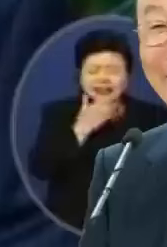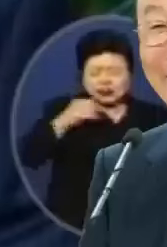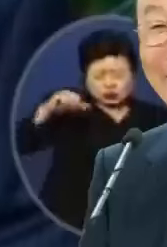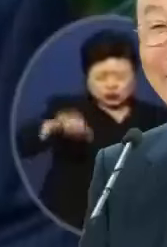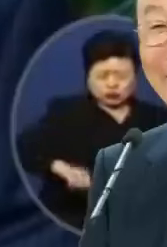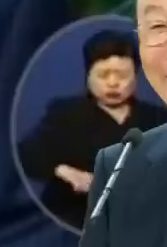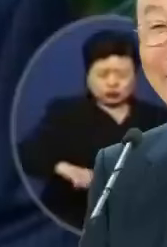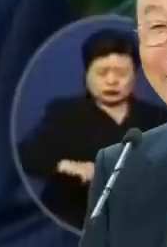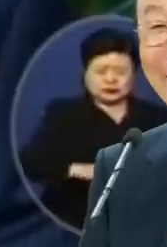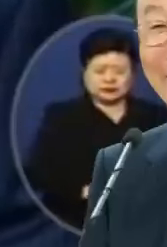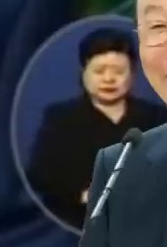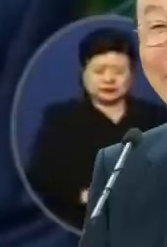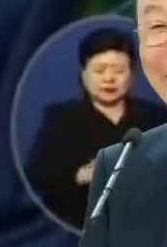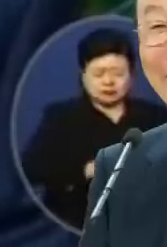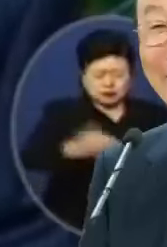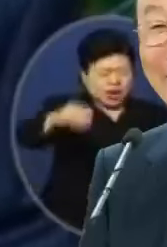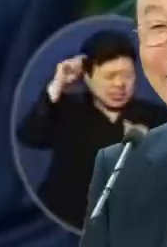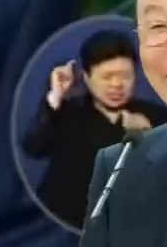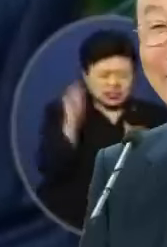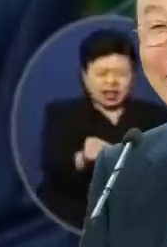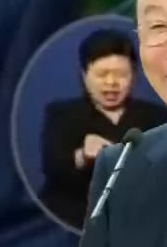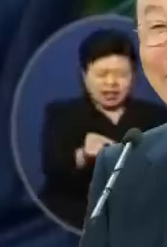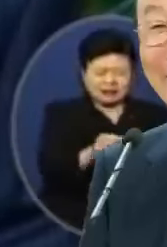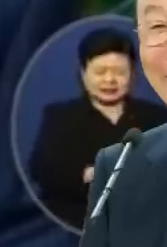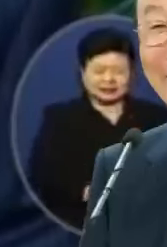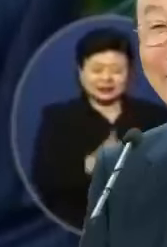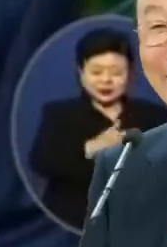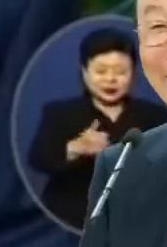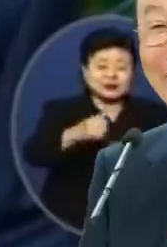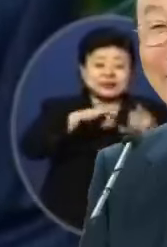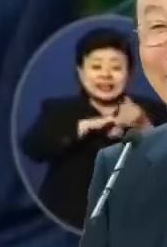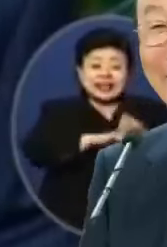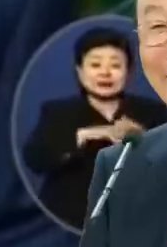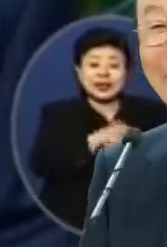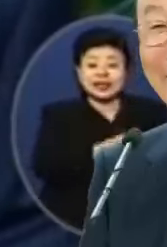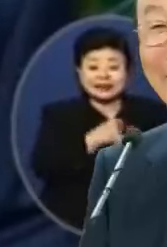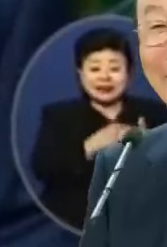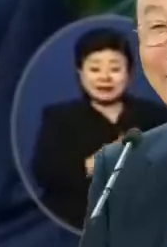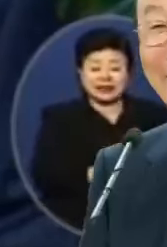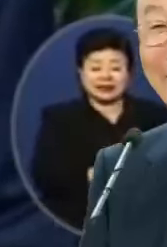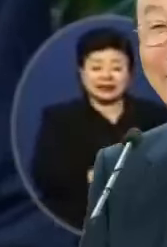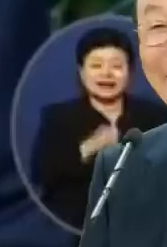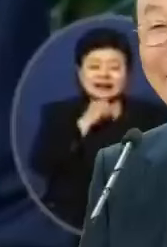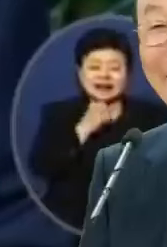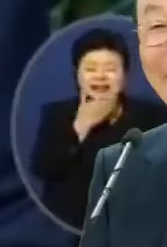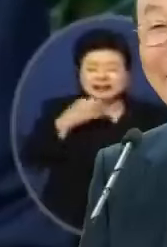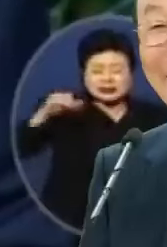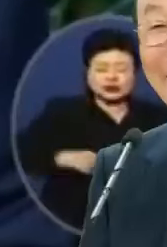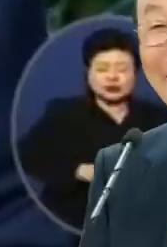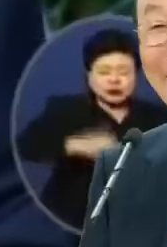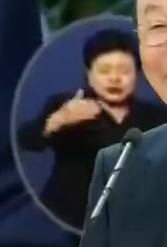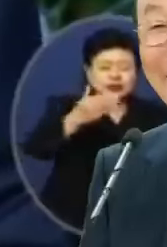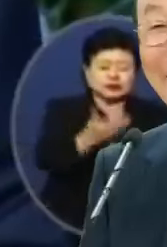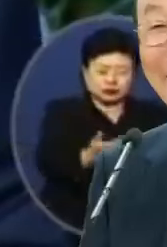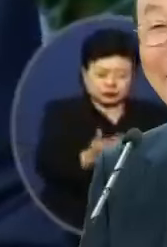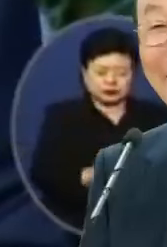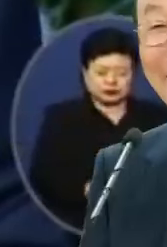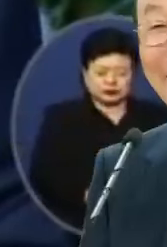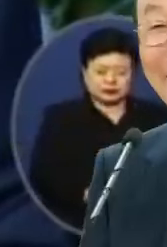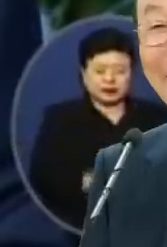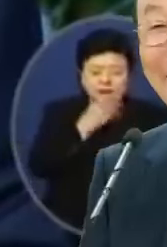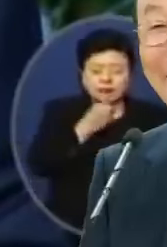저주는 물러갈지어다. 주님 약속하셨으니 가난과 저주를 물리쳐 주시옵시고 복을